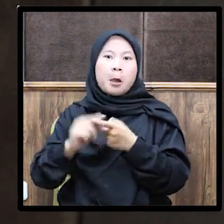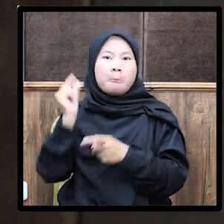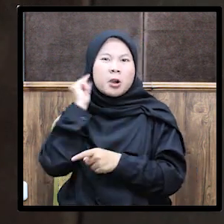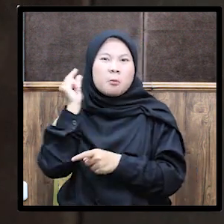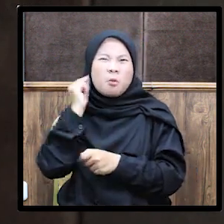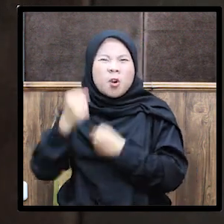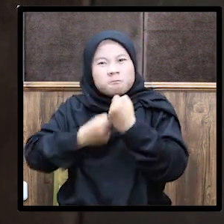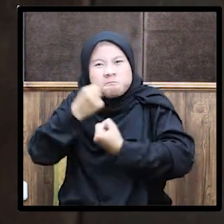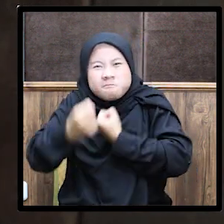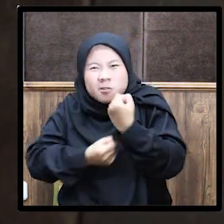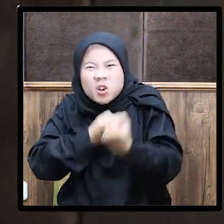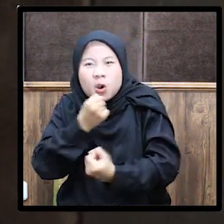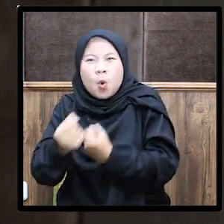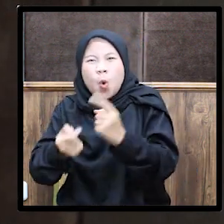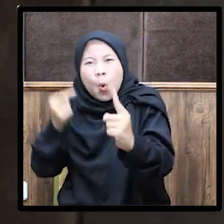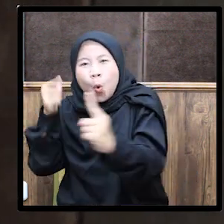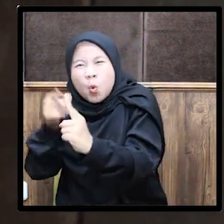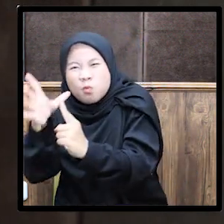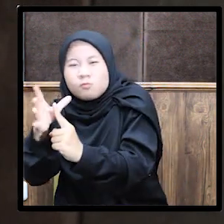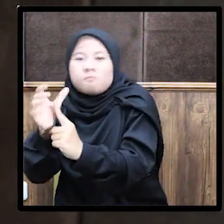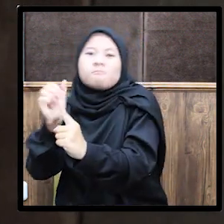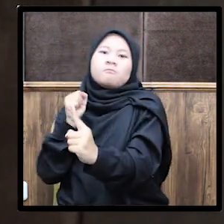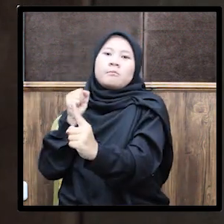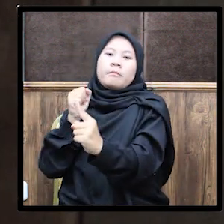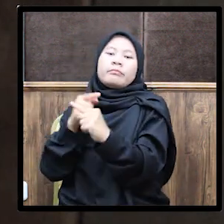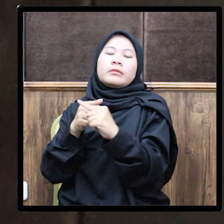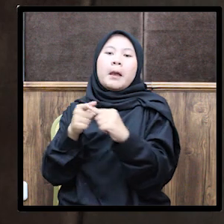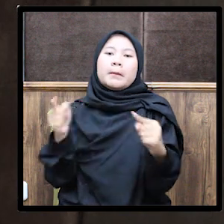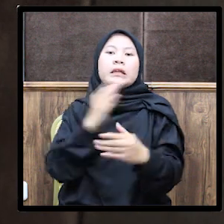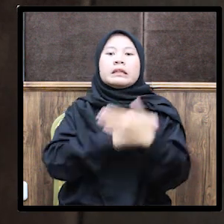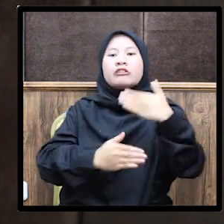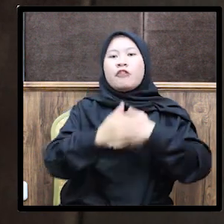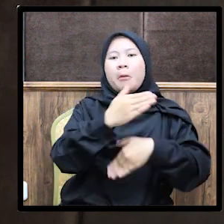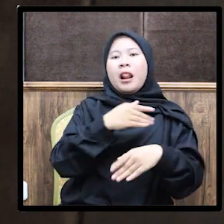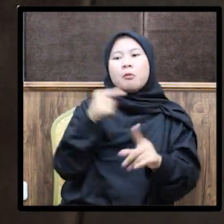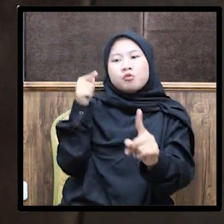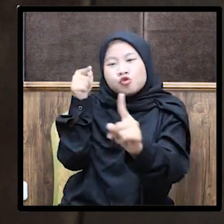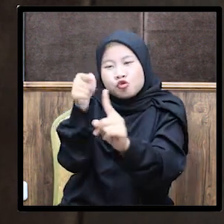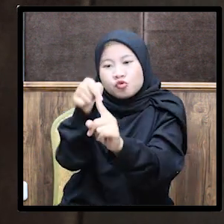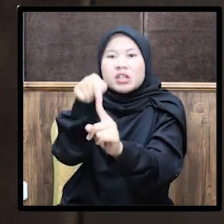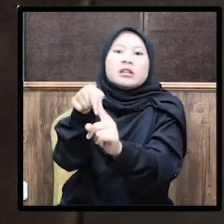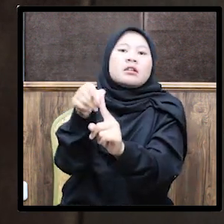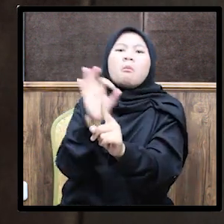ruang di sana. Nah, difabel belum ada wacana untuk ke sana. Jadi saya kira